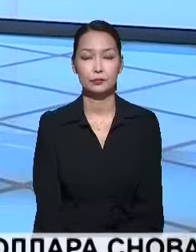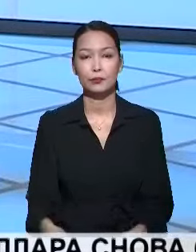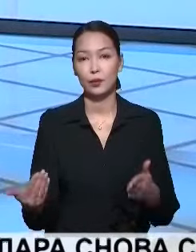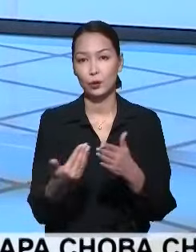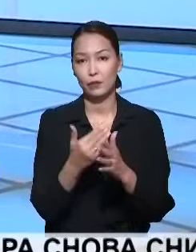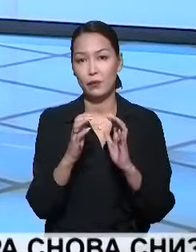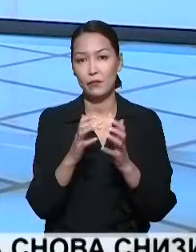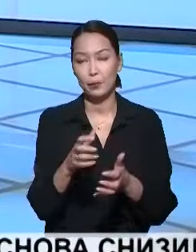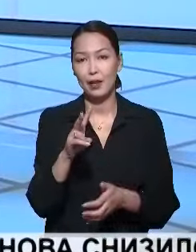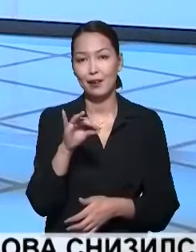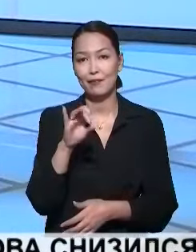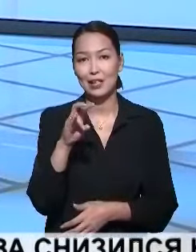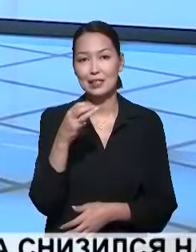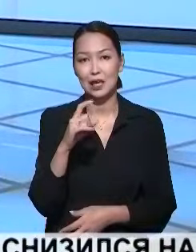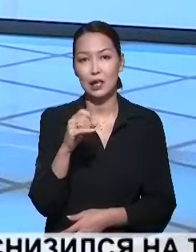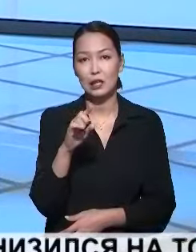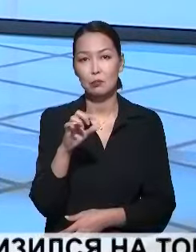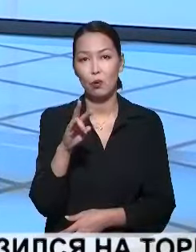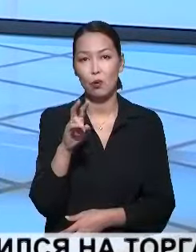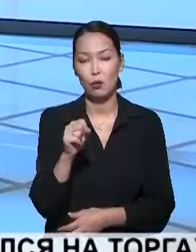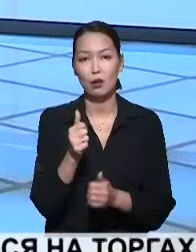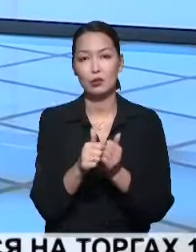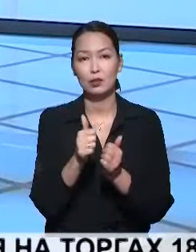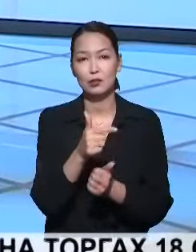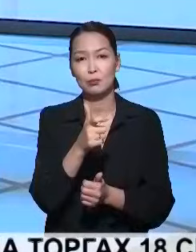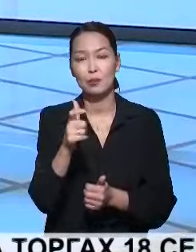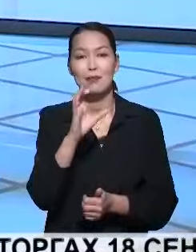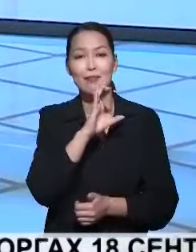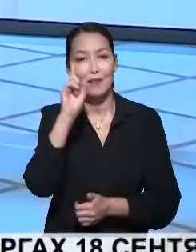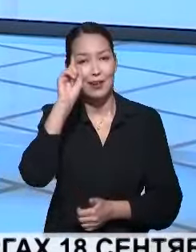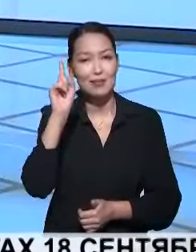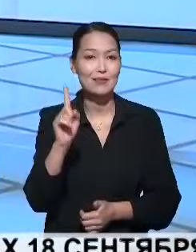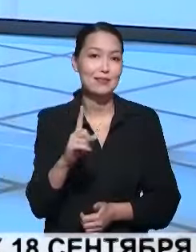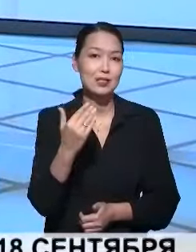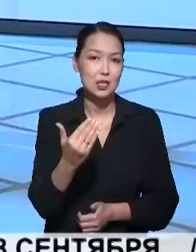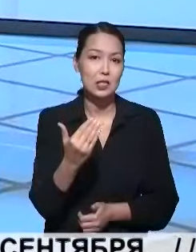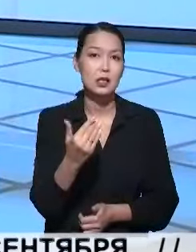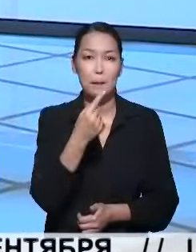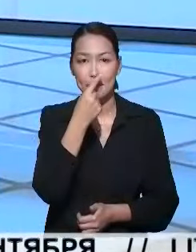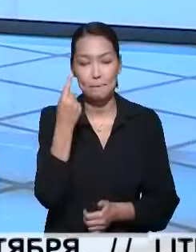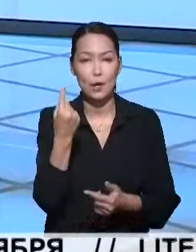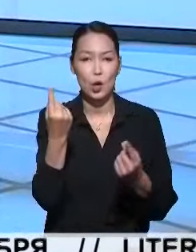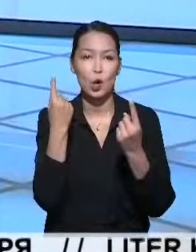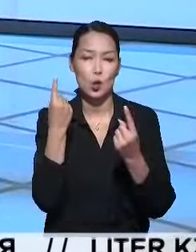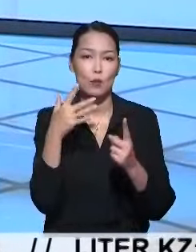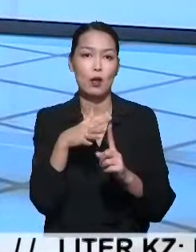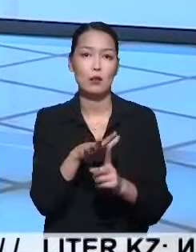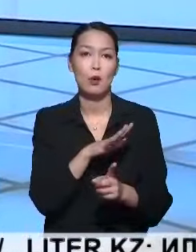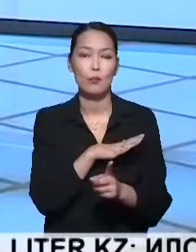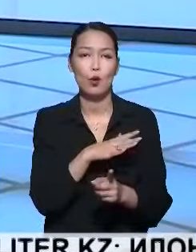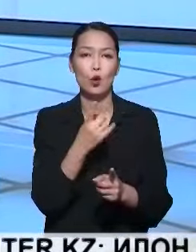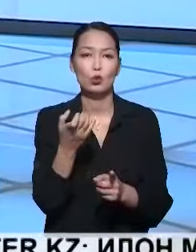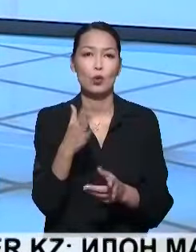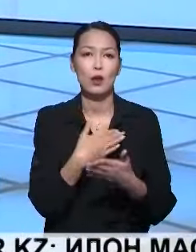К новостям в мире. Ливанская Хизбулла, периодически обстреливающая север Израиля, накануне столкнулась с крупнейшей атакой. Сотни активистов